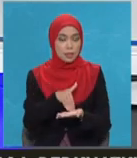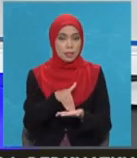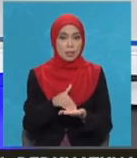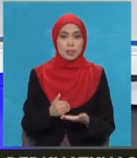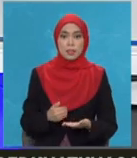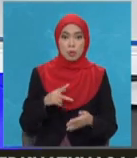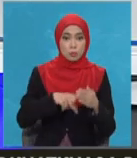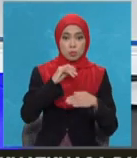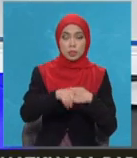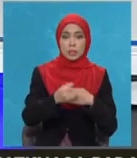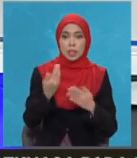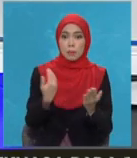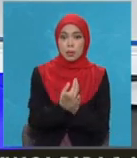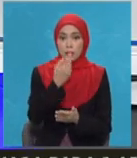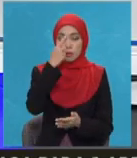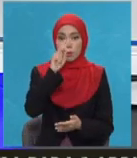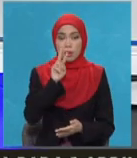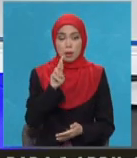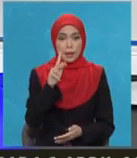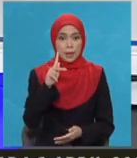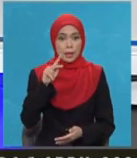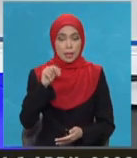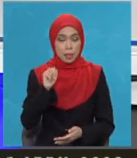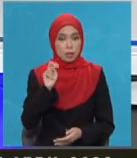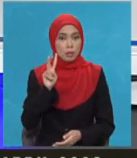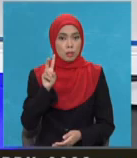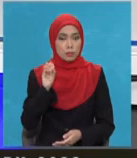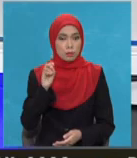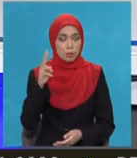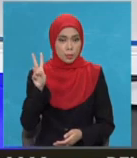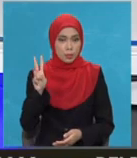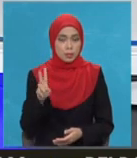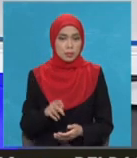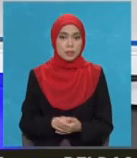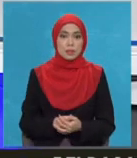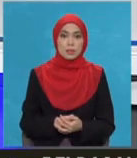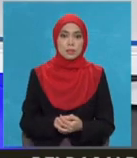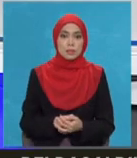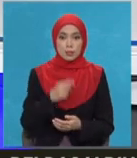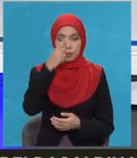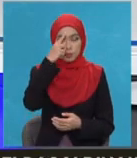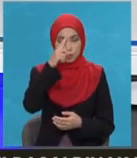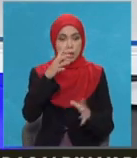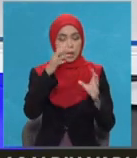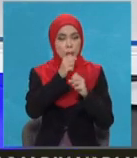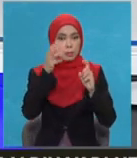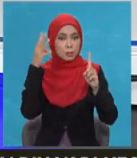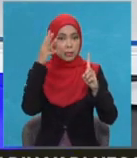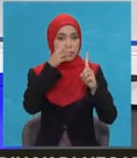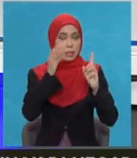ke-12 Agar memberi impak positif kepada pencapaian wawasan Brunei 20135 yang